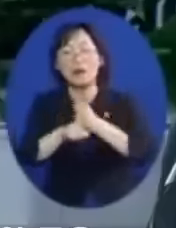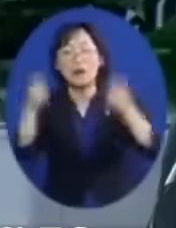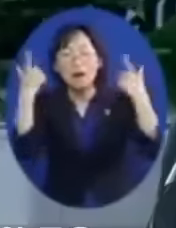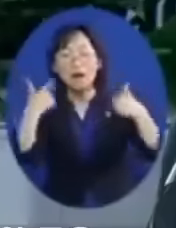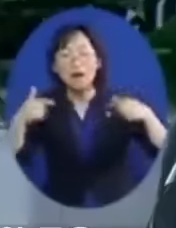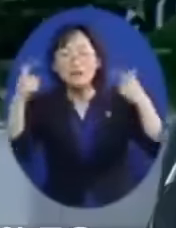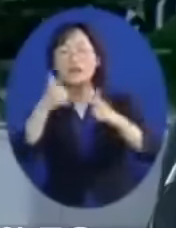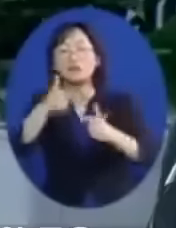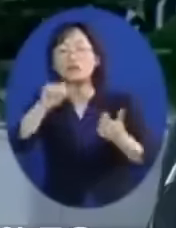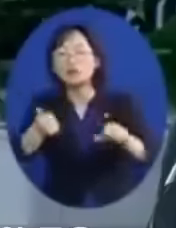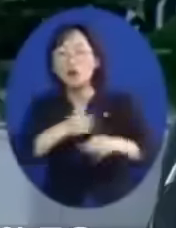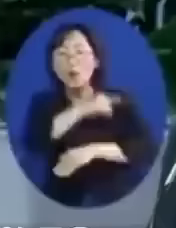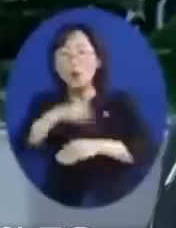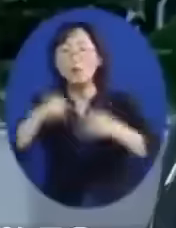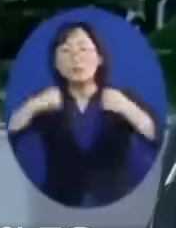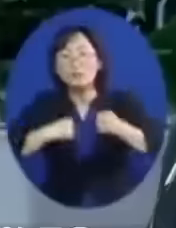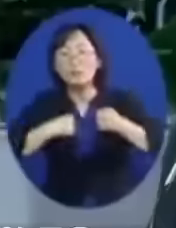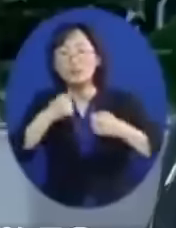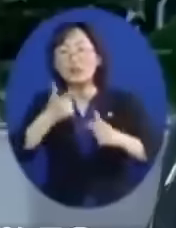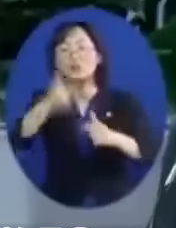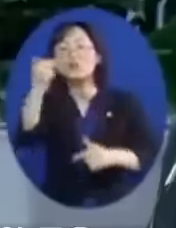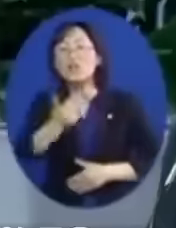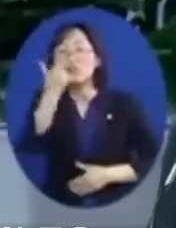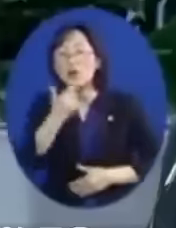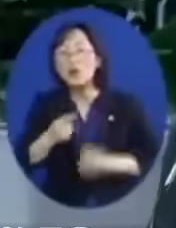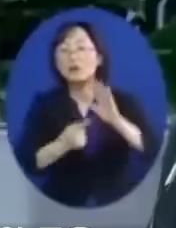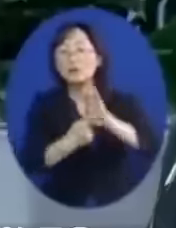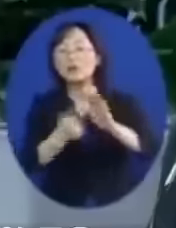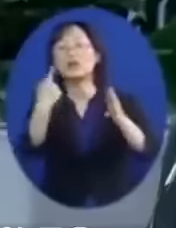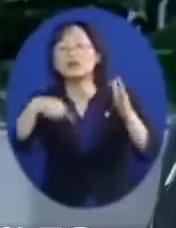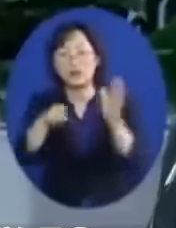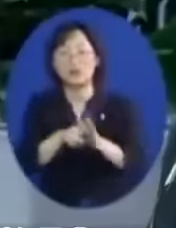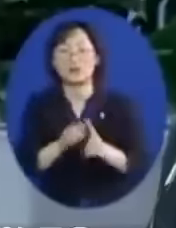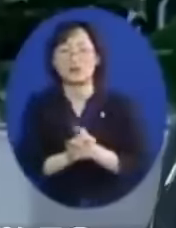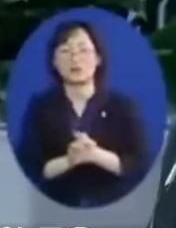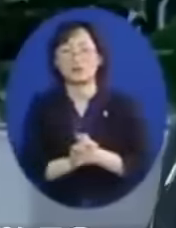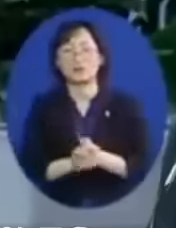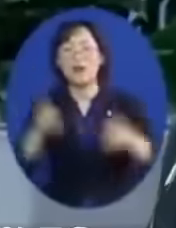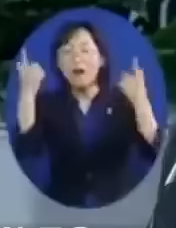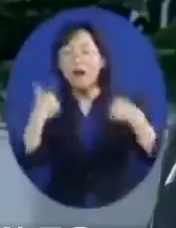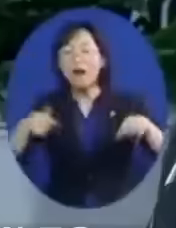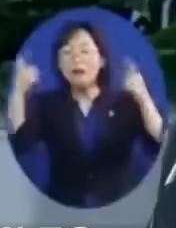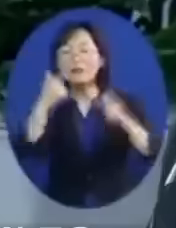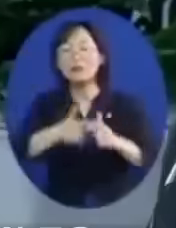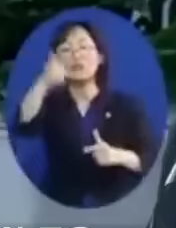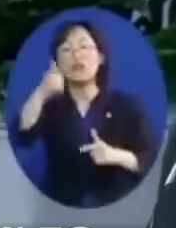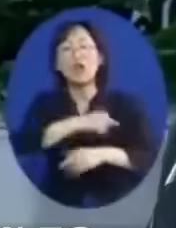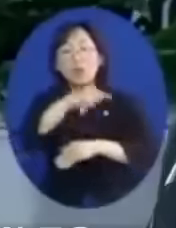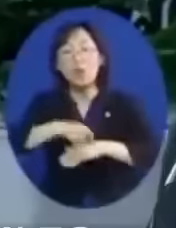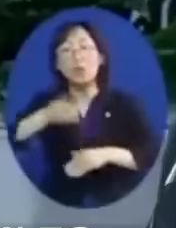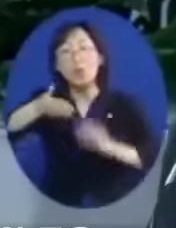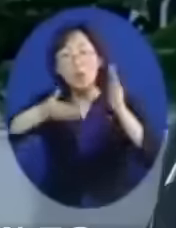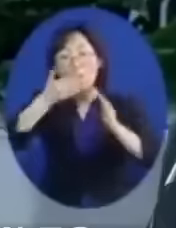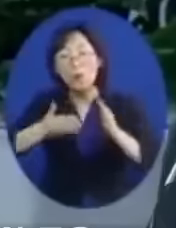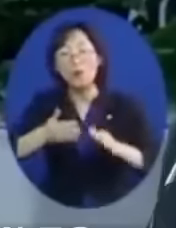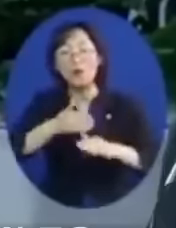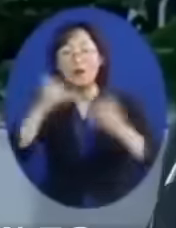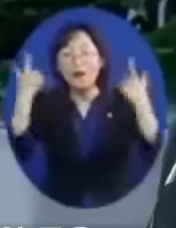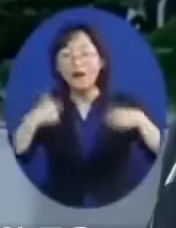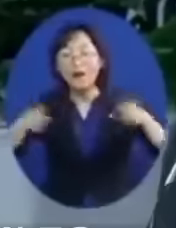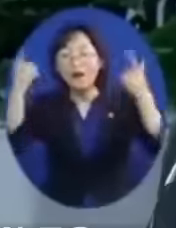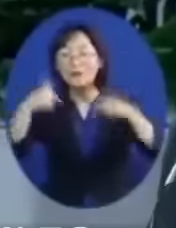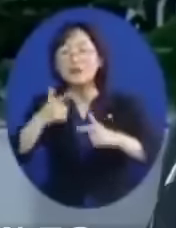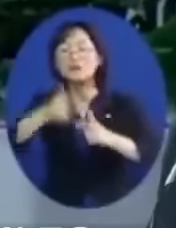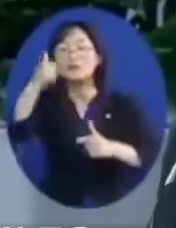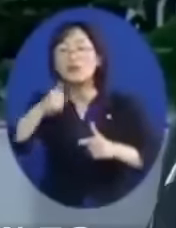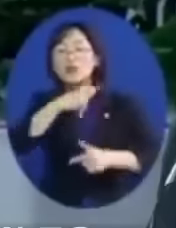죽음을 몸에 짊어지면 예수의 생명도 우리 몸에 나타나게 하려면 것입니다. 항상 예수님의 몸을 먹고 항상 예수님의